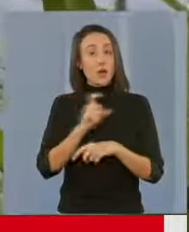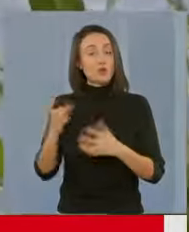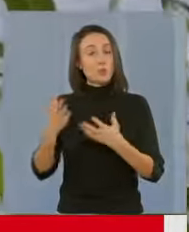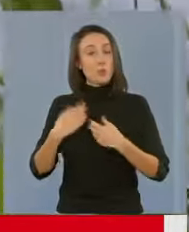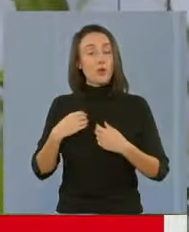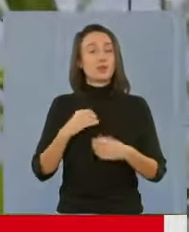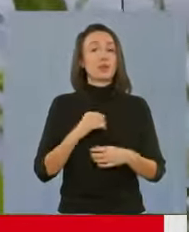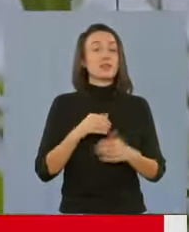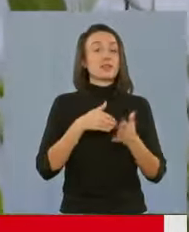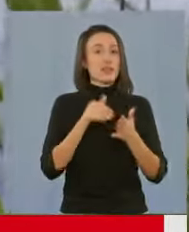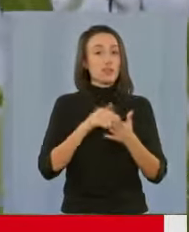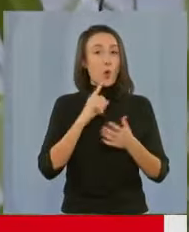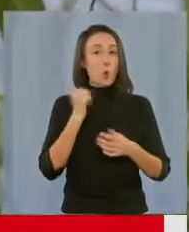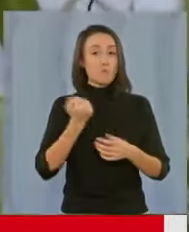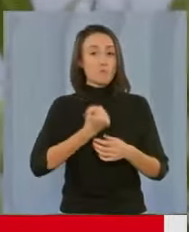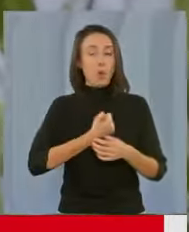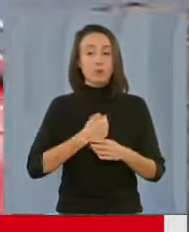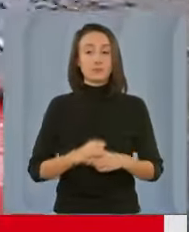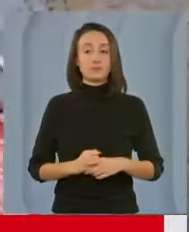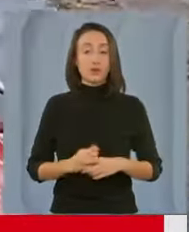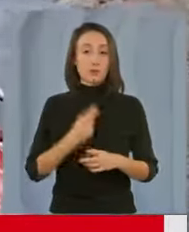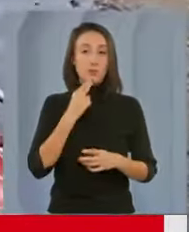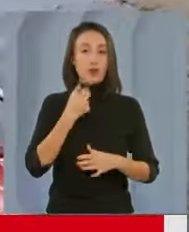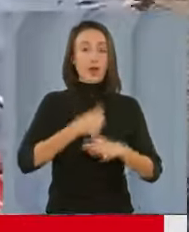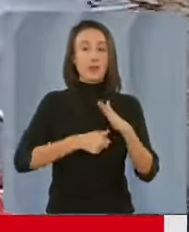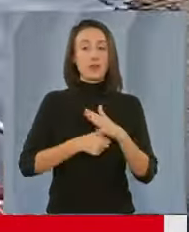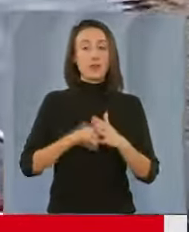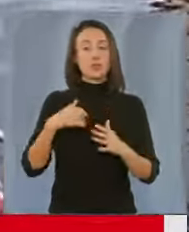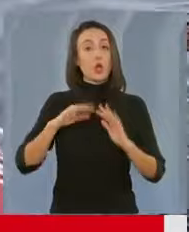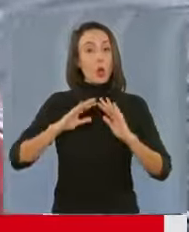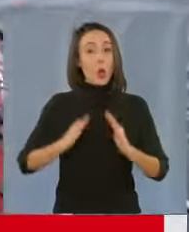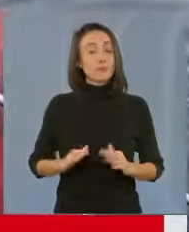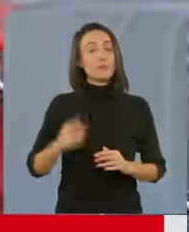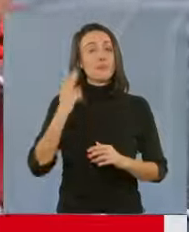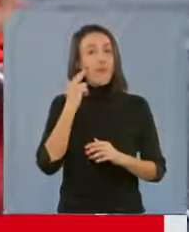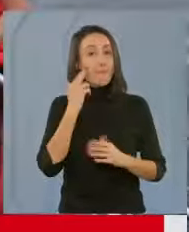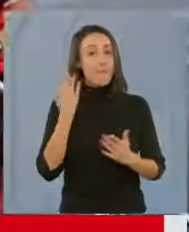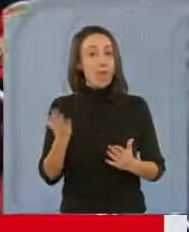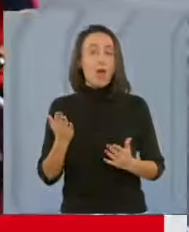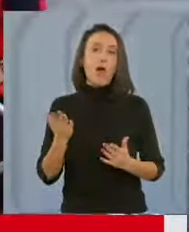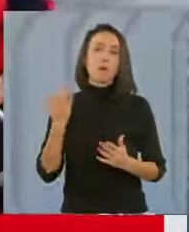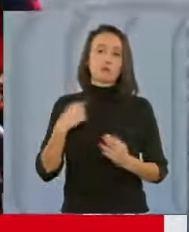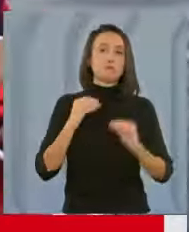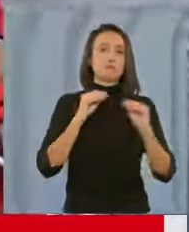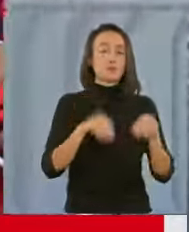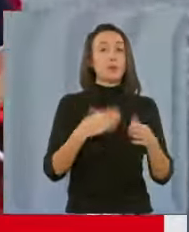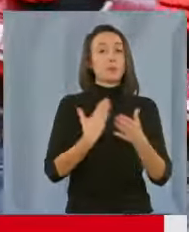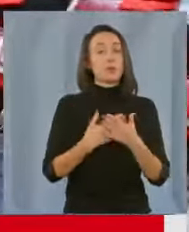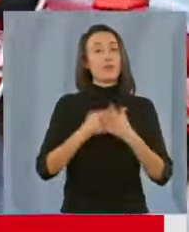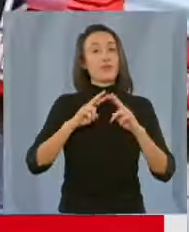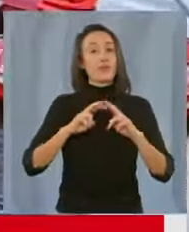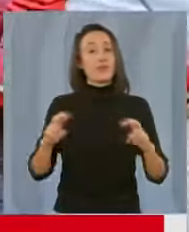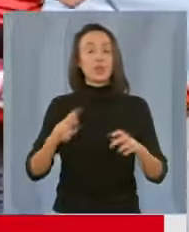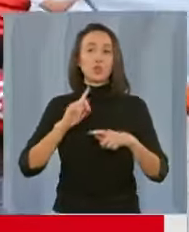fost preluat de serviciul omorâri din cadrul Poliției Capitalei, iar trupul neînsuflețit al femeii a fost transportat pentru